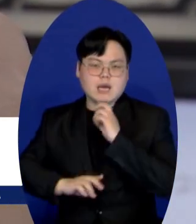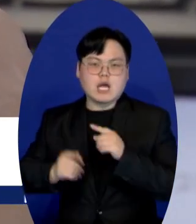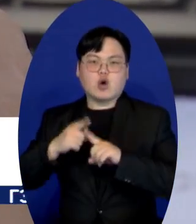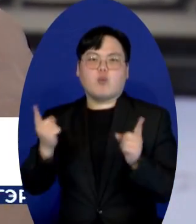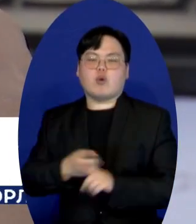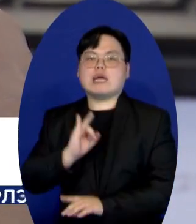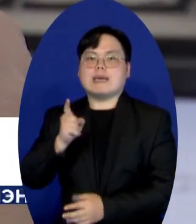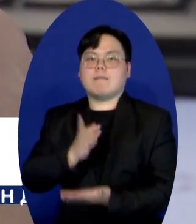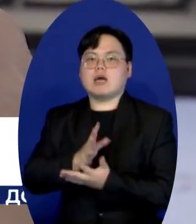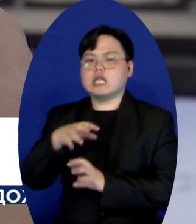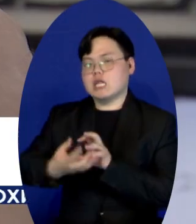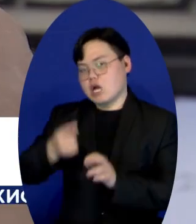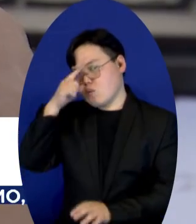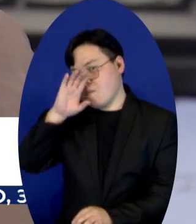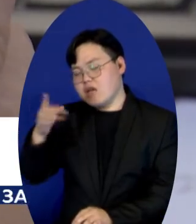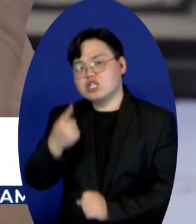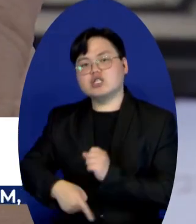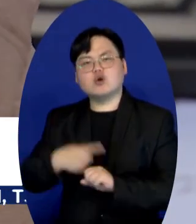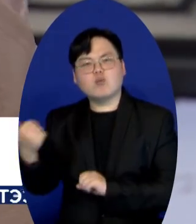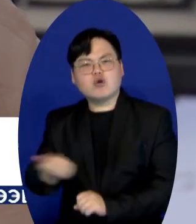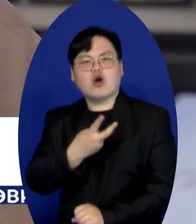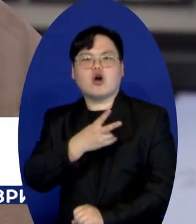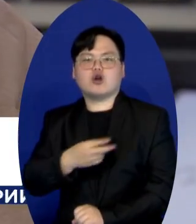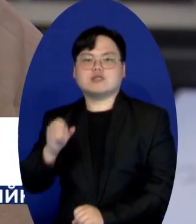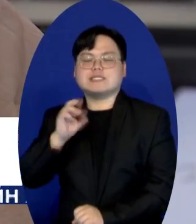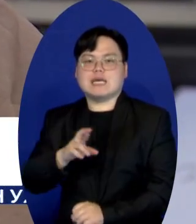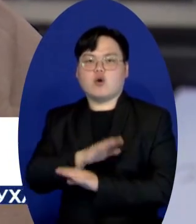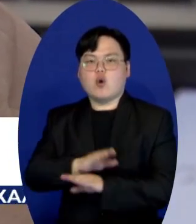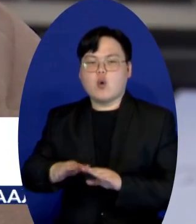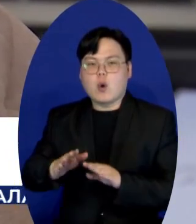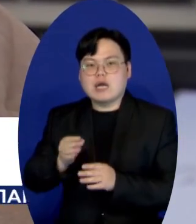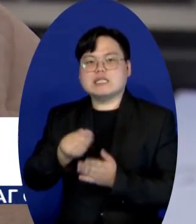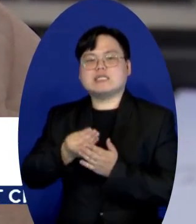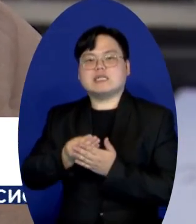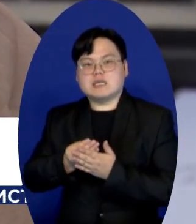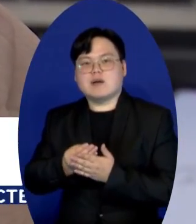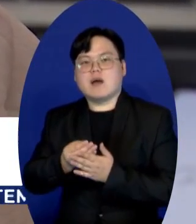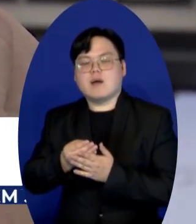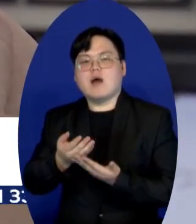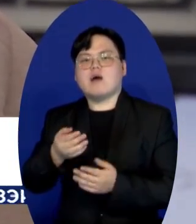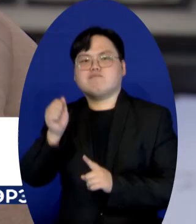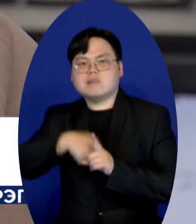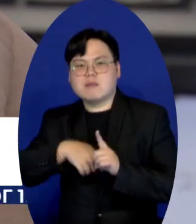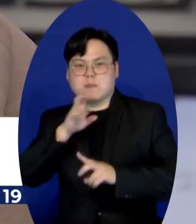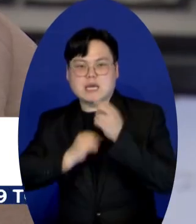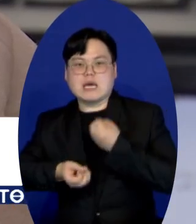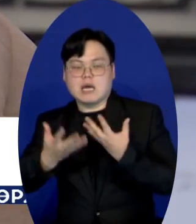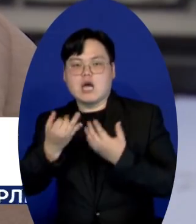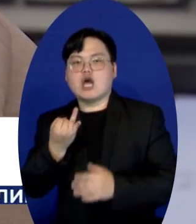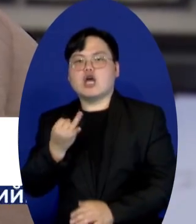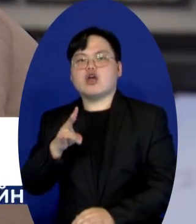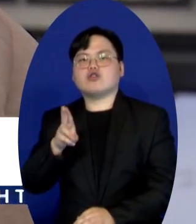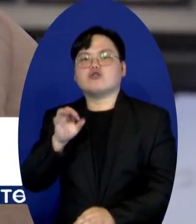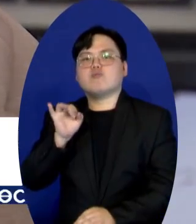байна. Дэлхийн эрүүл мэндийн байгууллагын мэдээллээр жил бүр 200 сая хүүхэд бэлгийн үйлчлэгийн хохирогч болдог бол Интерполын санд 19400